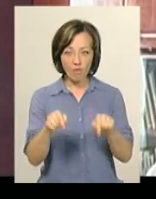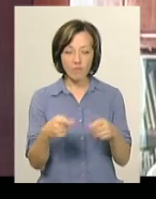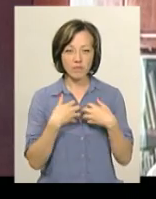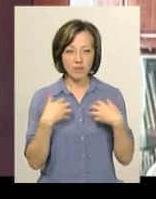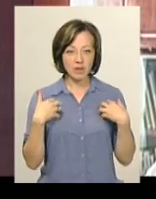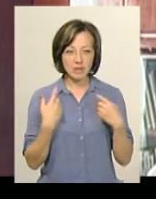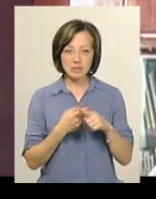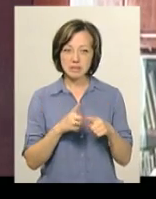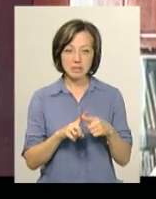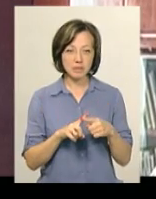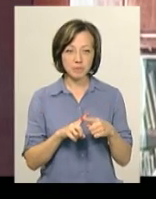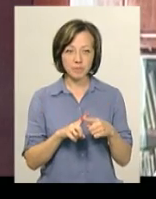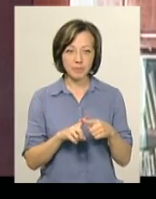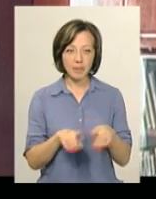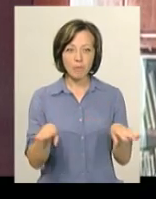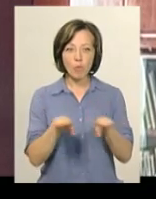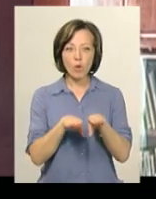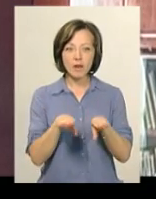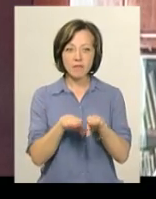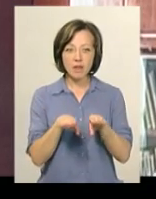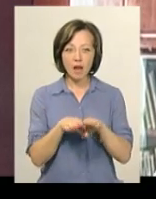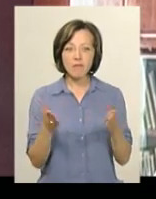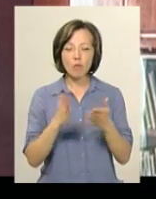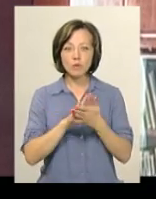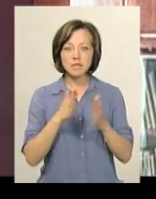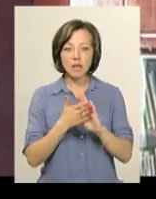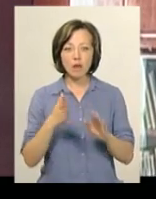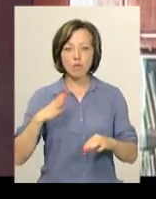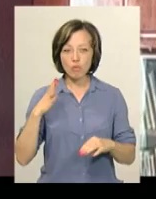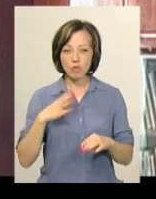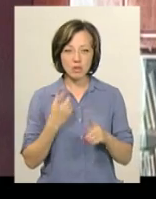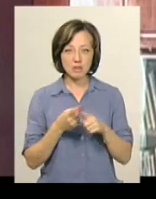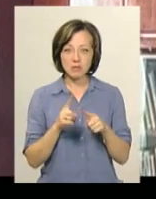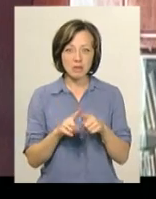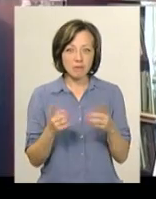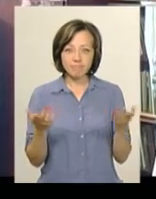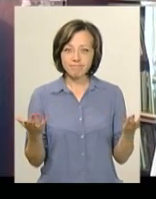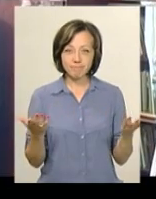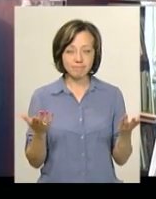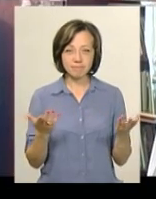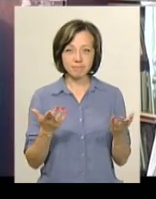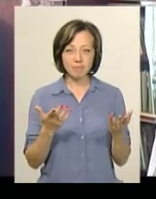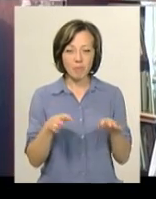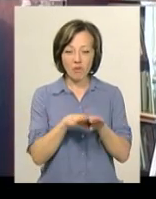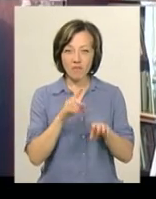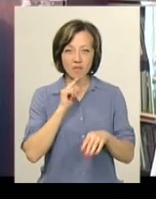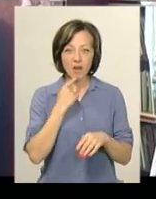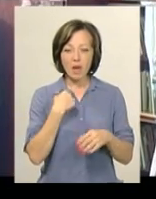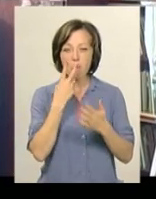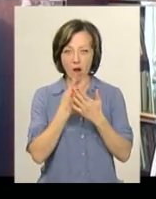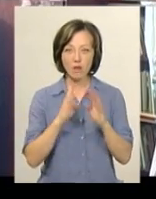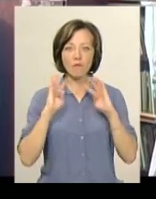це в порівнянні з тим, в якому стані вони були, це воно не порівнюється. Я дивився, я бачив ці вольєри,